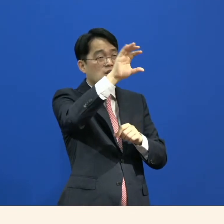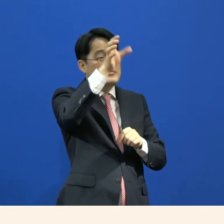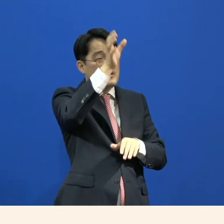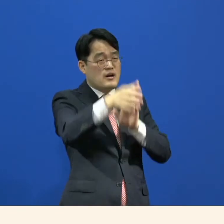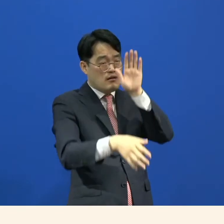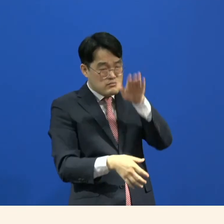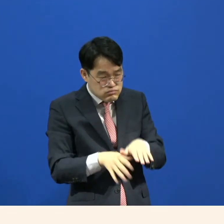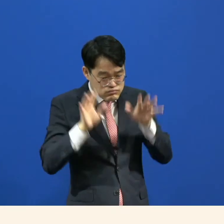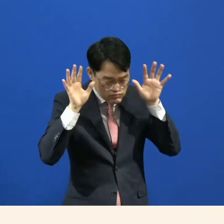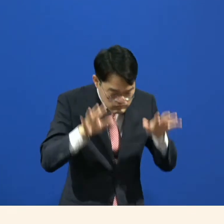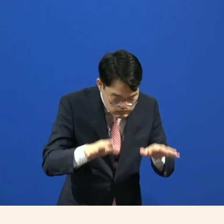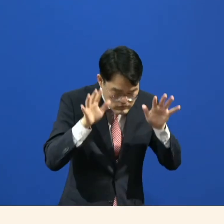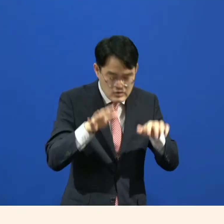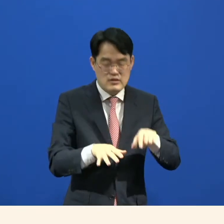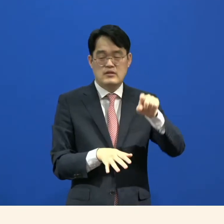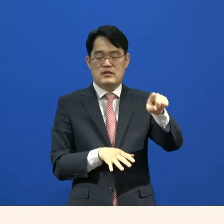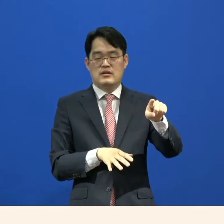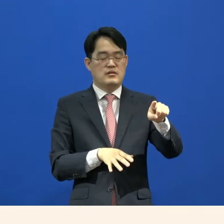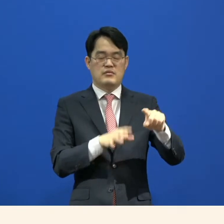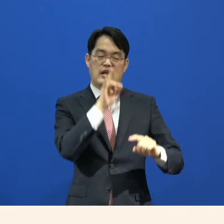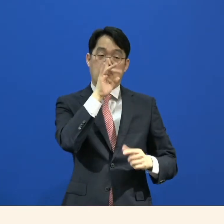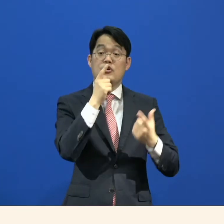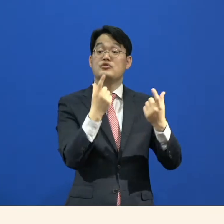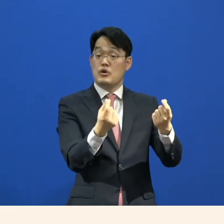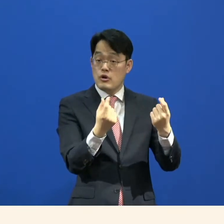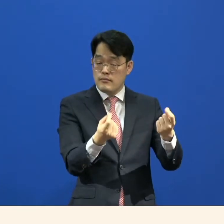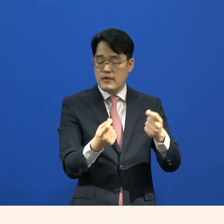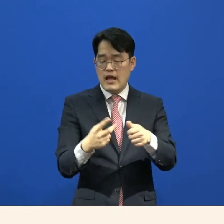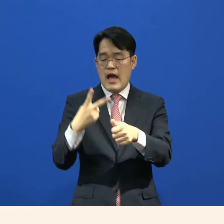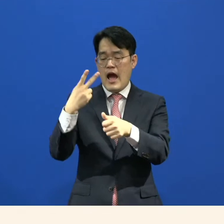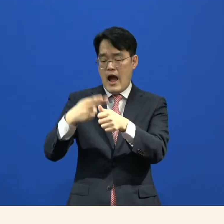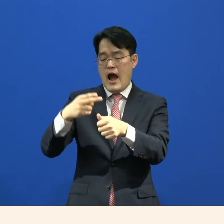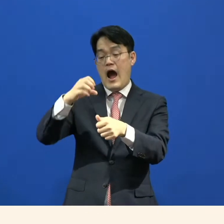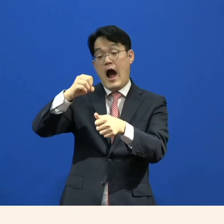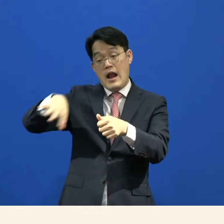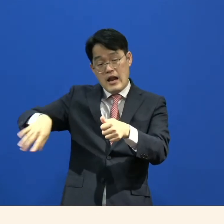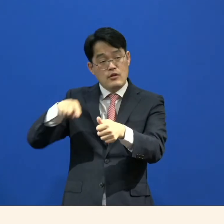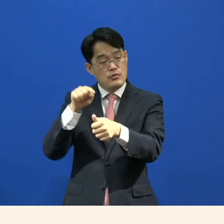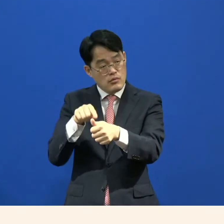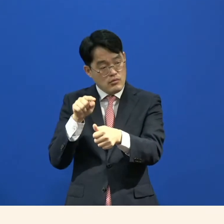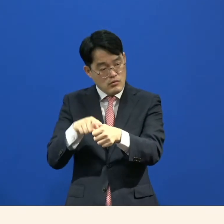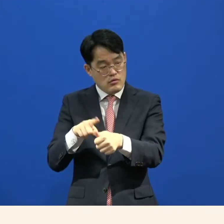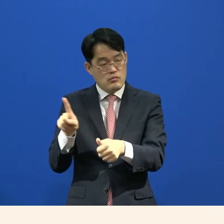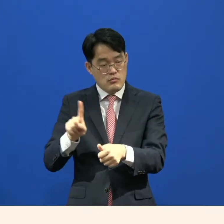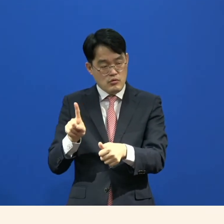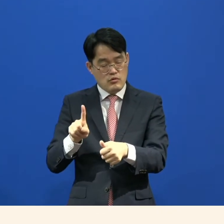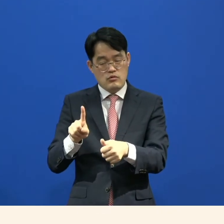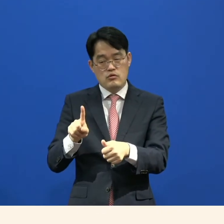할례의 의미가 왜곡되었다는 거죠. 마치 할례 자체가 구원의 보증인 것처럼 여겨졌다는 거예요.